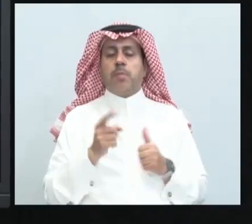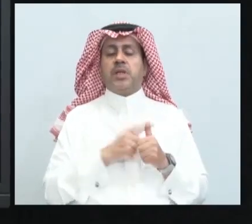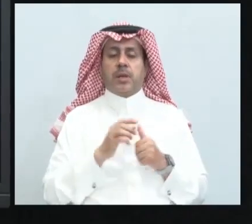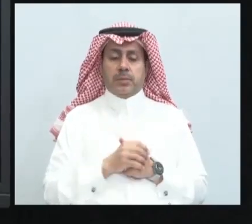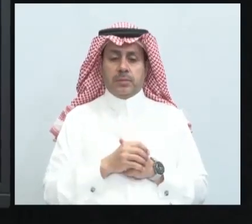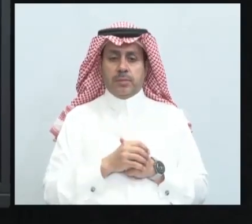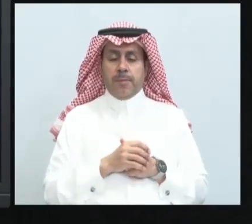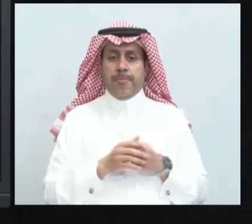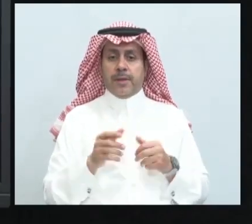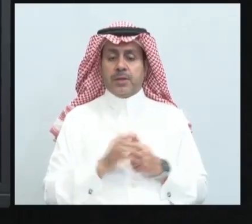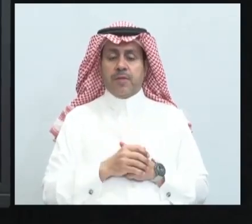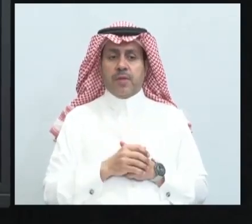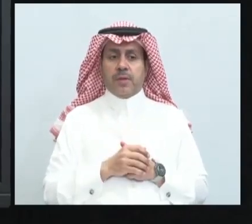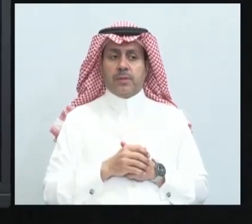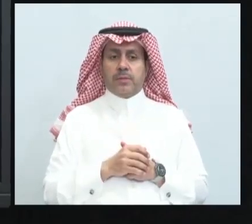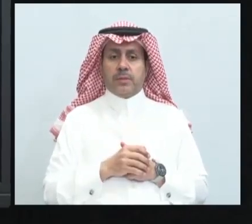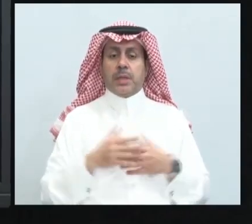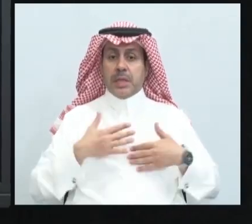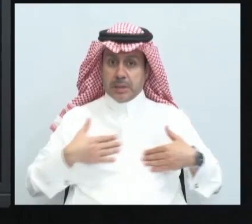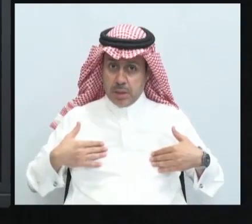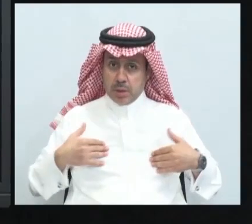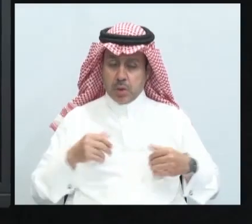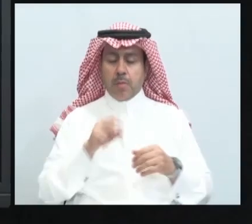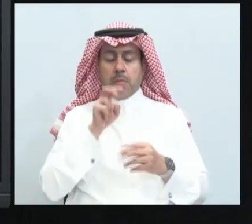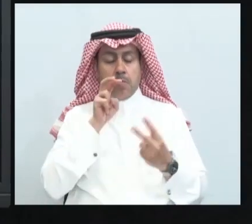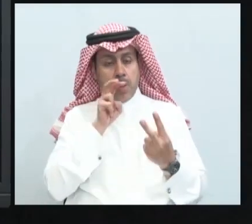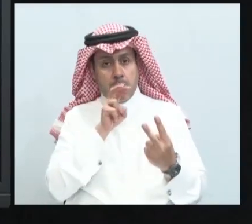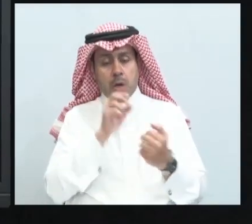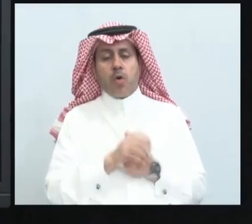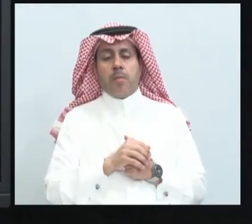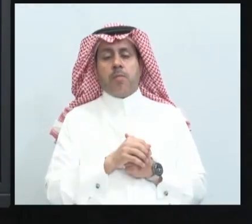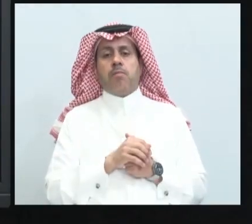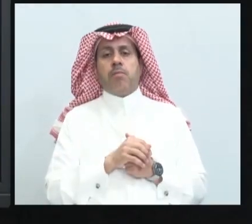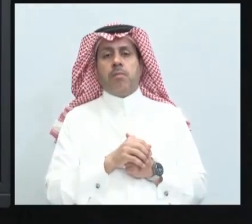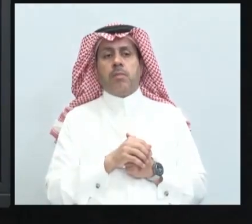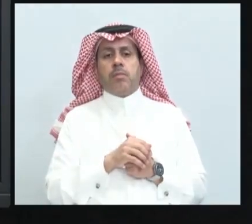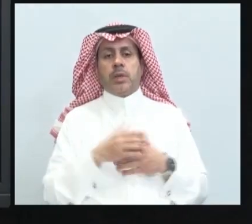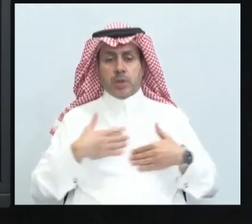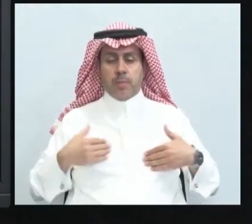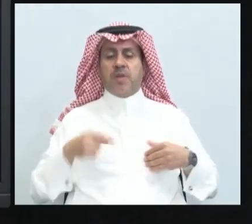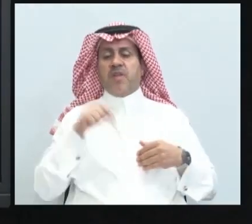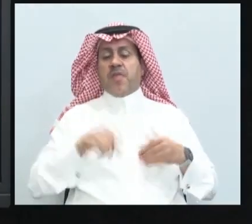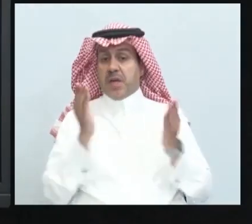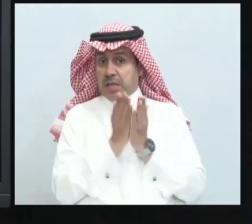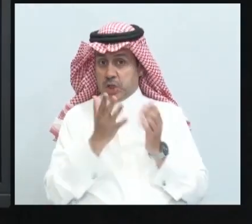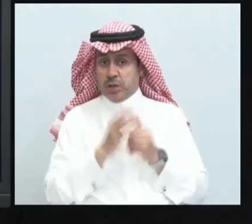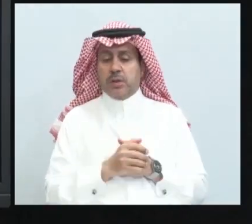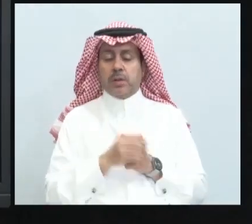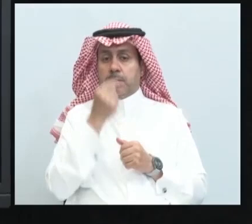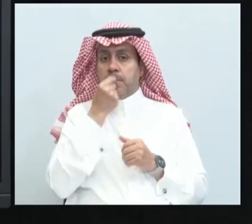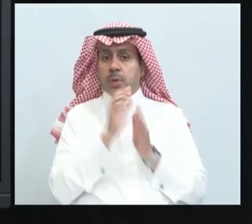اسعد بلقياكم في درس جديد من دروس ماده القران الكريم والدراسات الاسلاميه